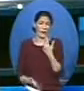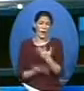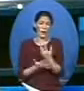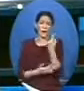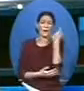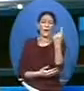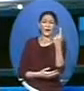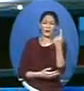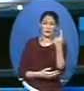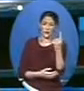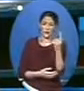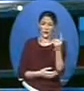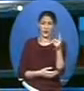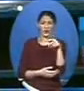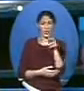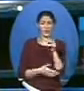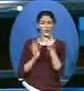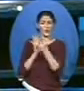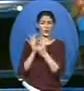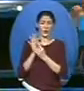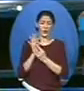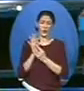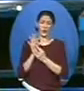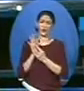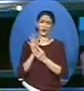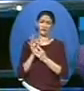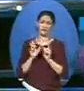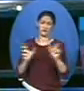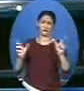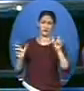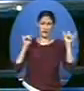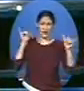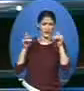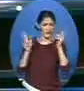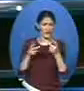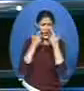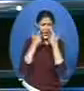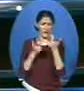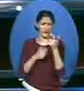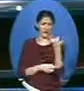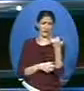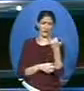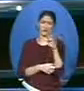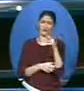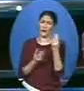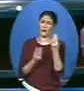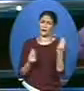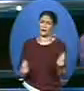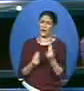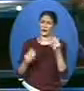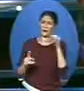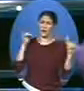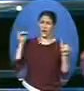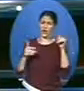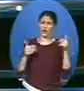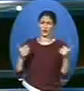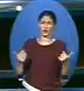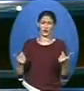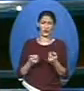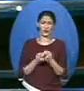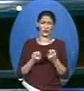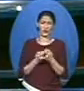ואפשר ליישם אותו, ויש כל כך הרבה מקרים אחרים שפוגעים גם כן בלא דתיים. הנה, קחו למשל